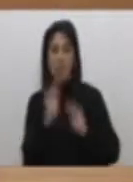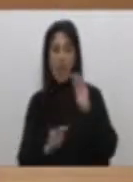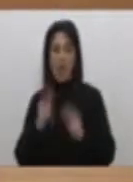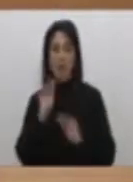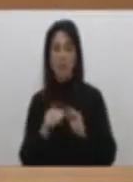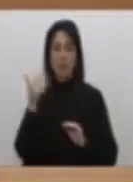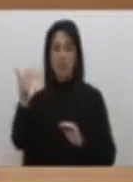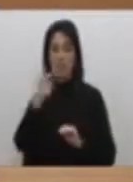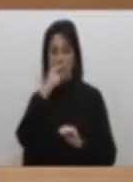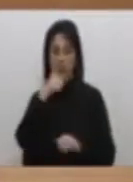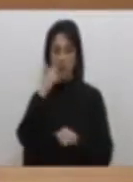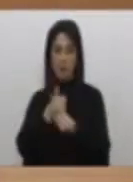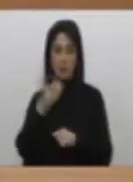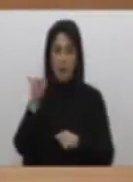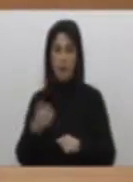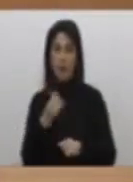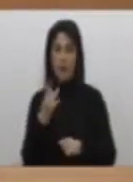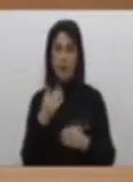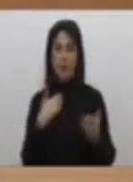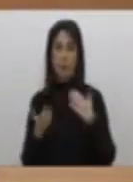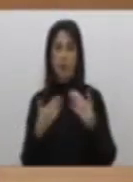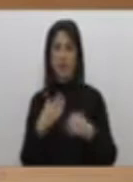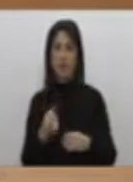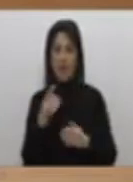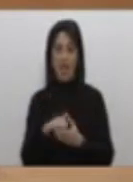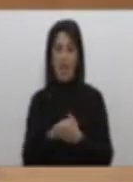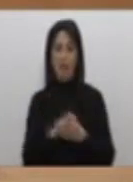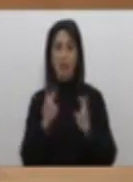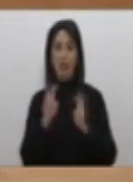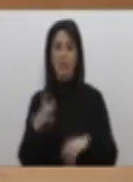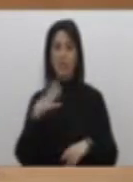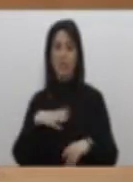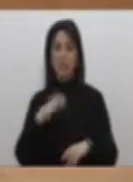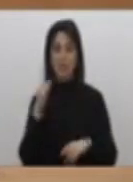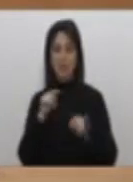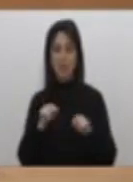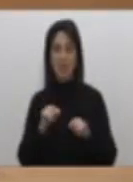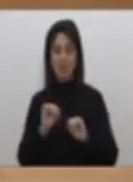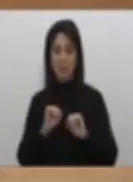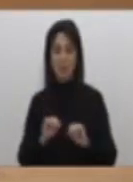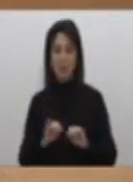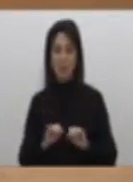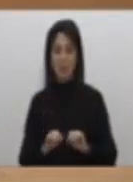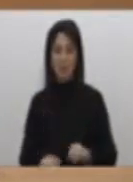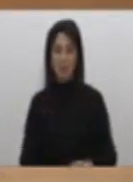ბელადმა. ამიტომ კიდევ ერთხელ მოგიწოდებთ. ერთიანობა ნიშნავს რომ საქართველოს ინტერესები დავიცვათ.